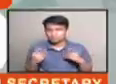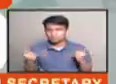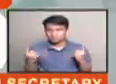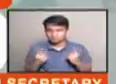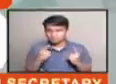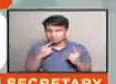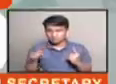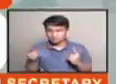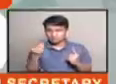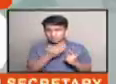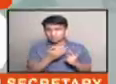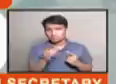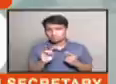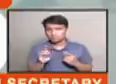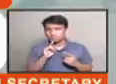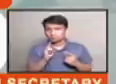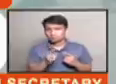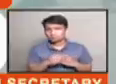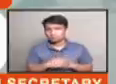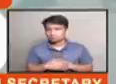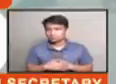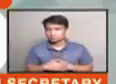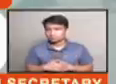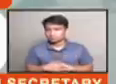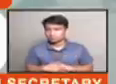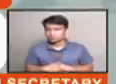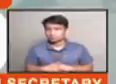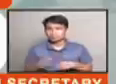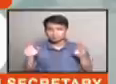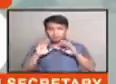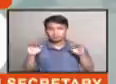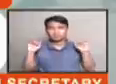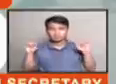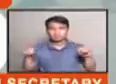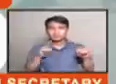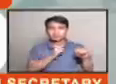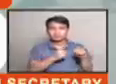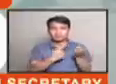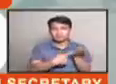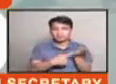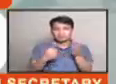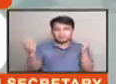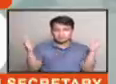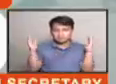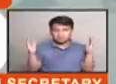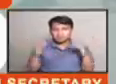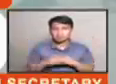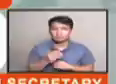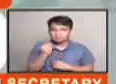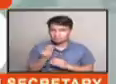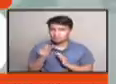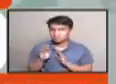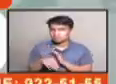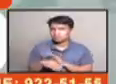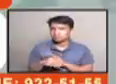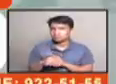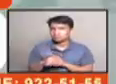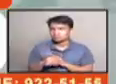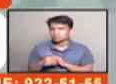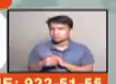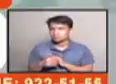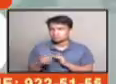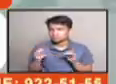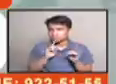And ikaw raw po ng bangga. Mag-usap kayo siguro ng dalawa. Sige po, ma'am, open ang linya yung dalawa. Pag-usapan niyo muna to. I'll give you a few minutes.